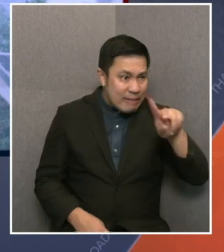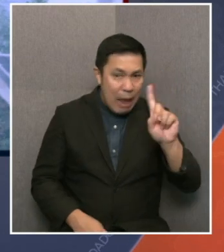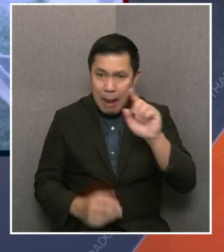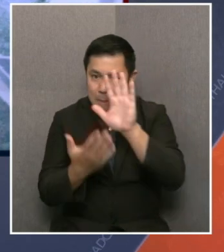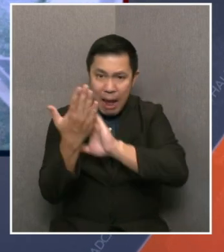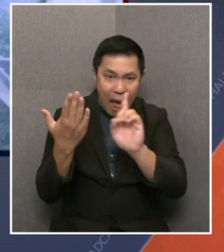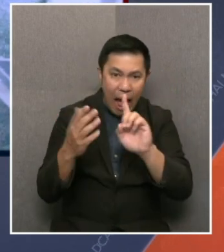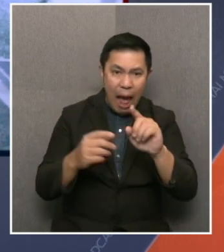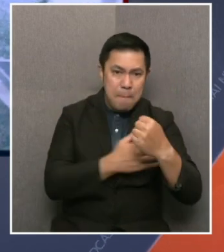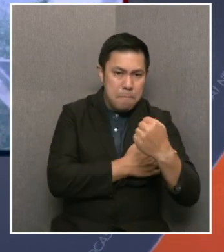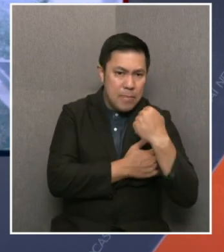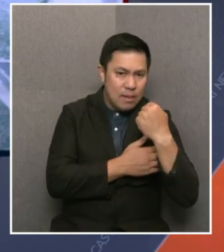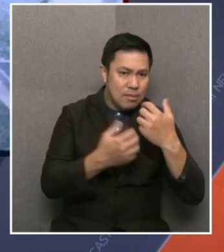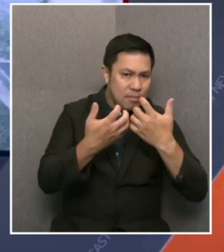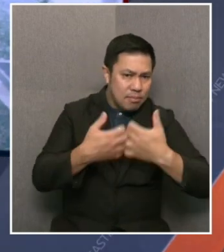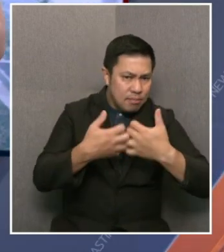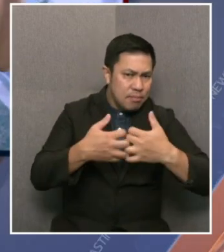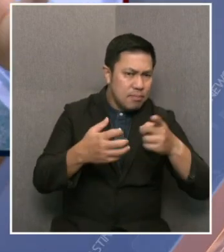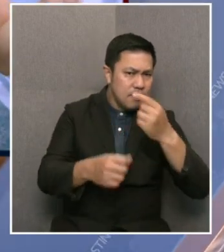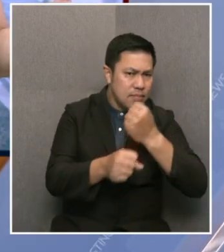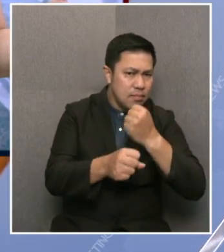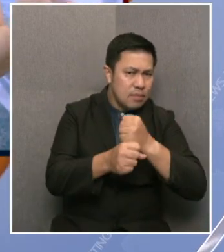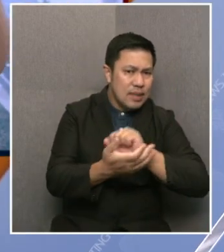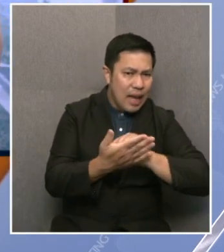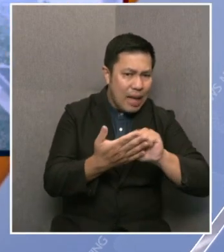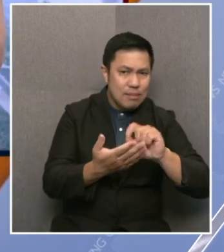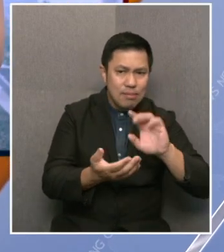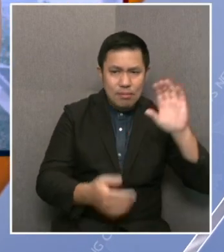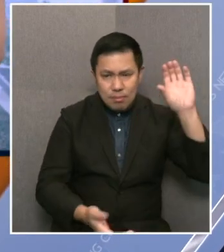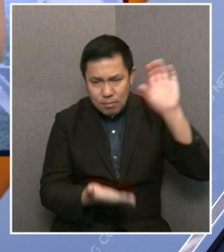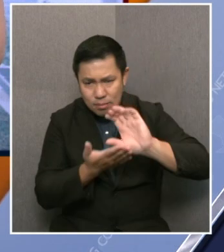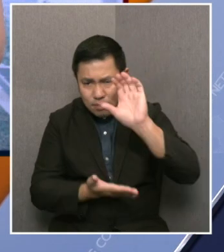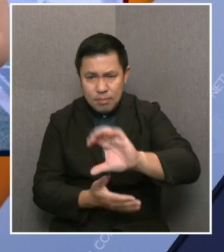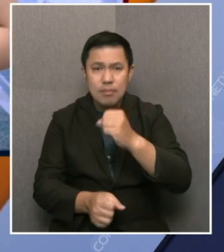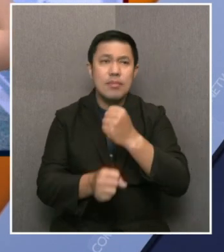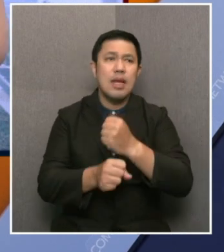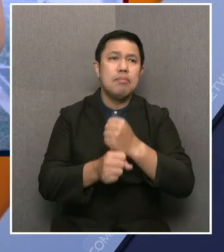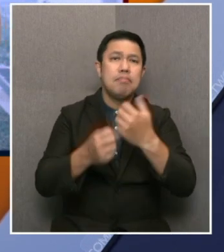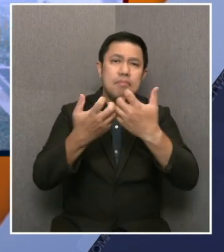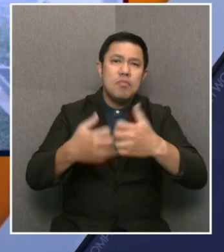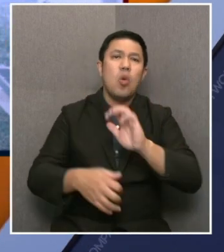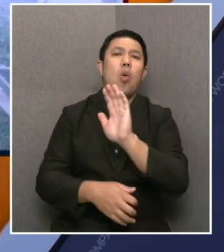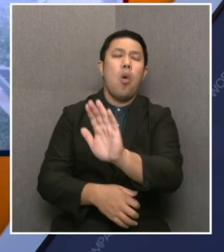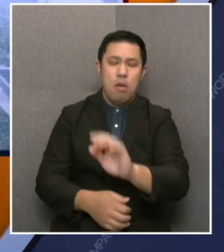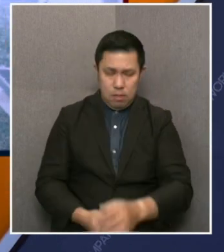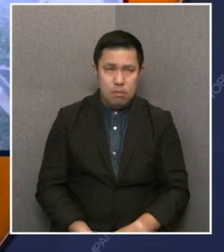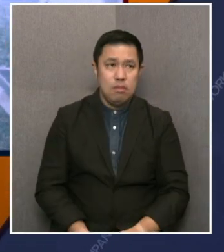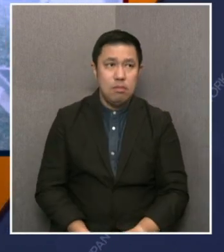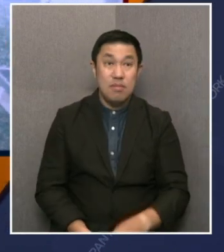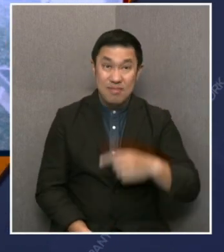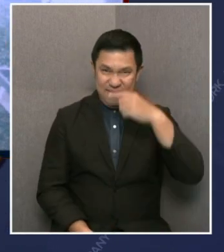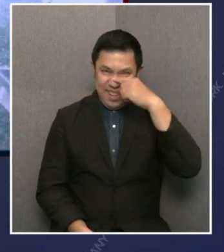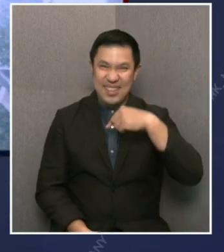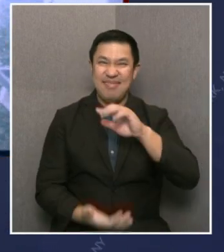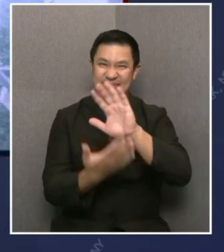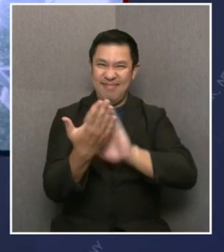ที่ใช้พลังงานสะอาดนะคะในการที่จะให้พวกเขามาเป็นฐานในการลงทุนการผลิตของพวกเขานั่นเองค่ะคุณนิว นั่นหนึ่งในนั้นก็คือประเทศไทยของเรานั่น